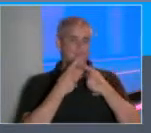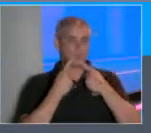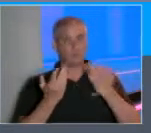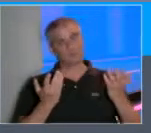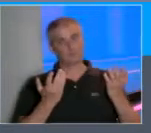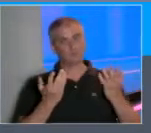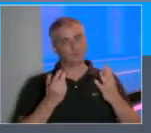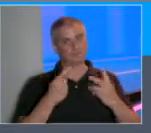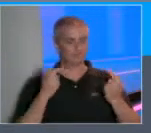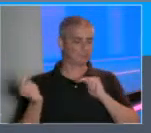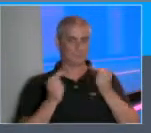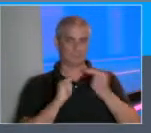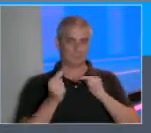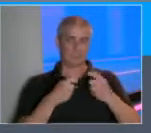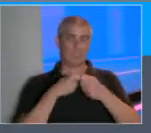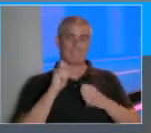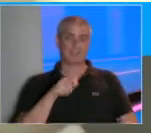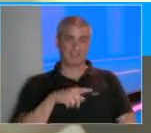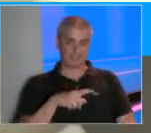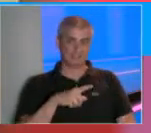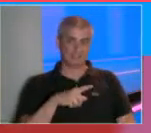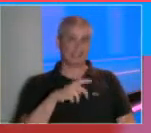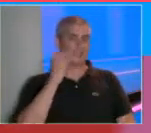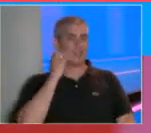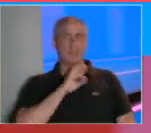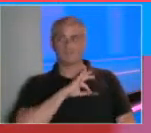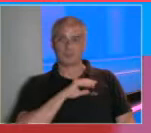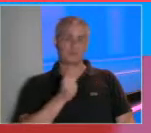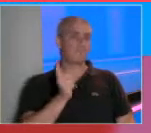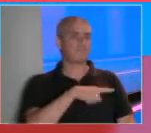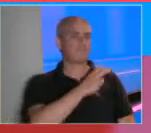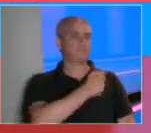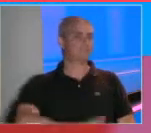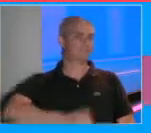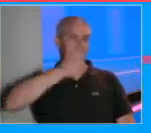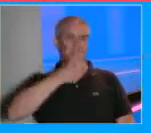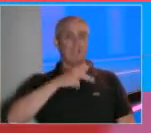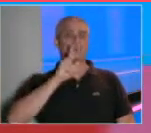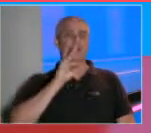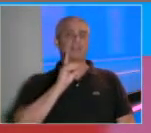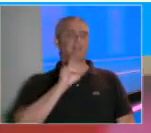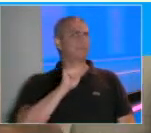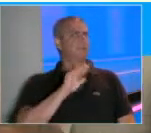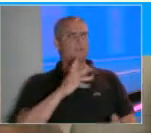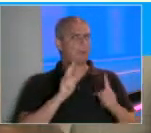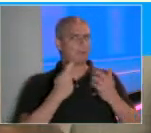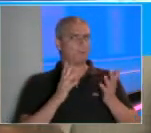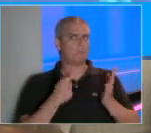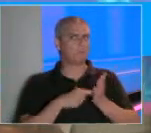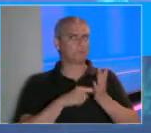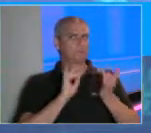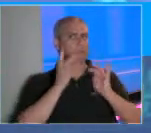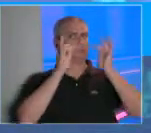לזה, התקדשות בין חבר הכנסת אביגדור ליברמן לבין השר דוד אמסלם בכנסת. מה קרה שם? מדוע עלו